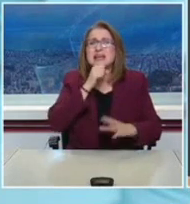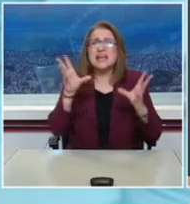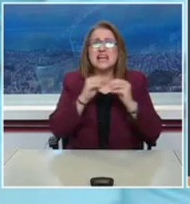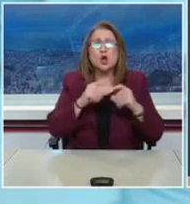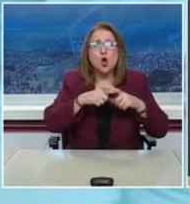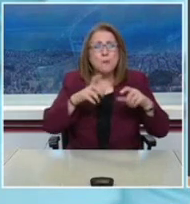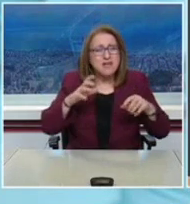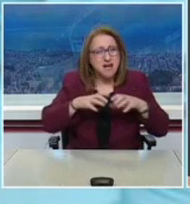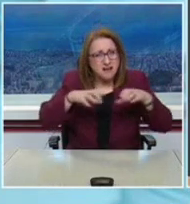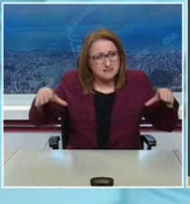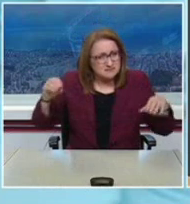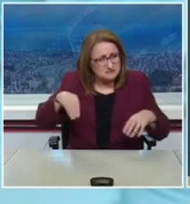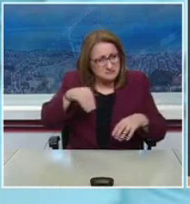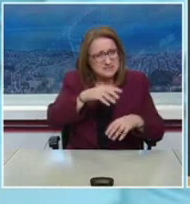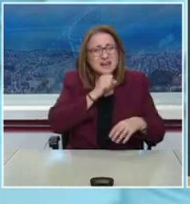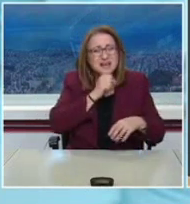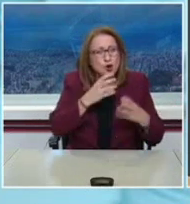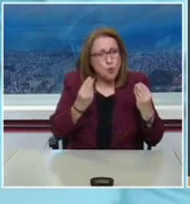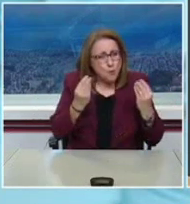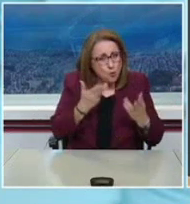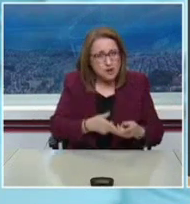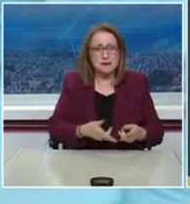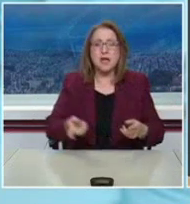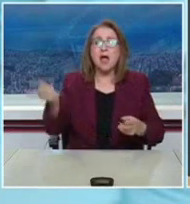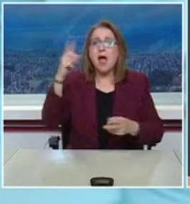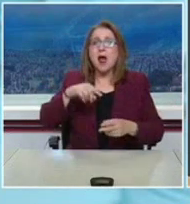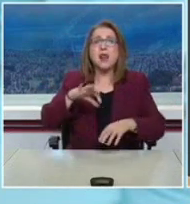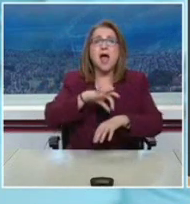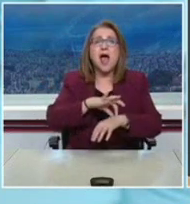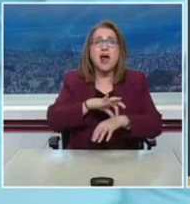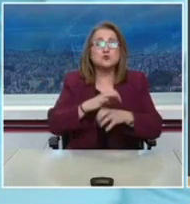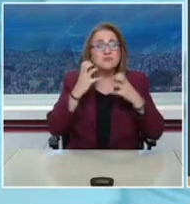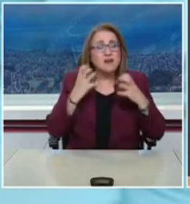είναι κύριοι χώροι στους οποίους δεν θέλουμε να εισχωρήσει ούτε ένα ύποπτο περιστατικό.